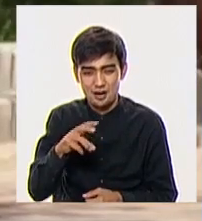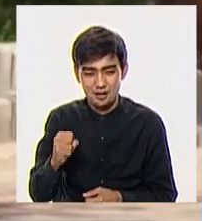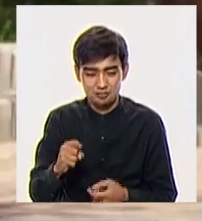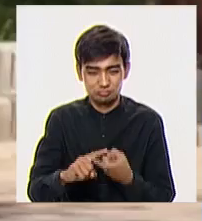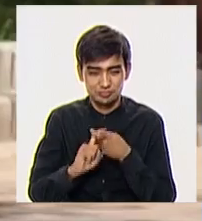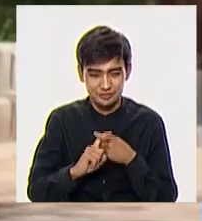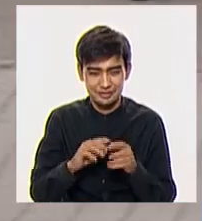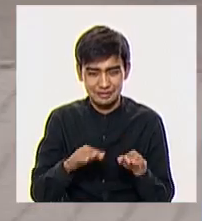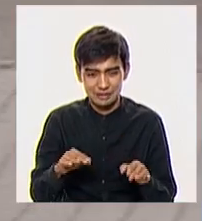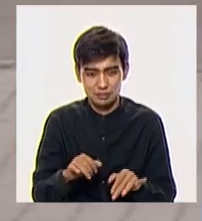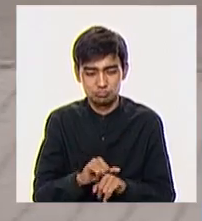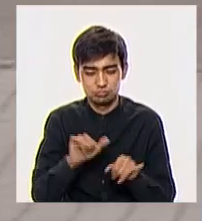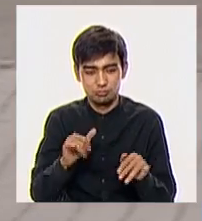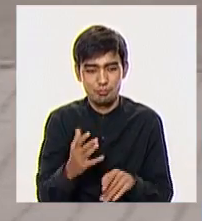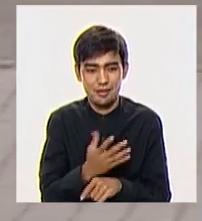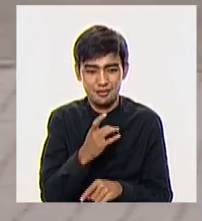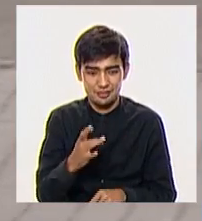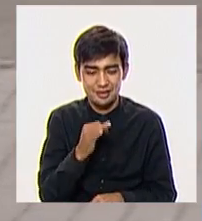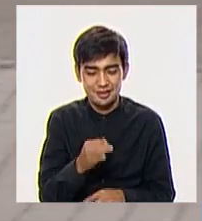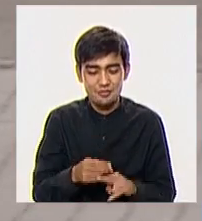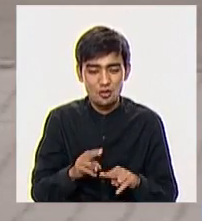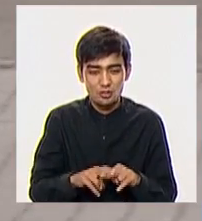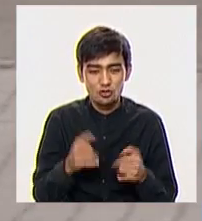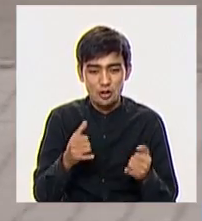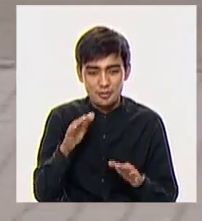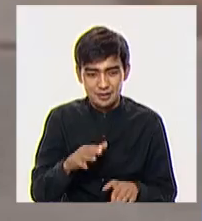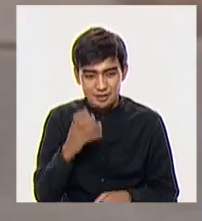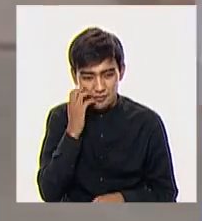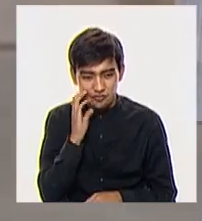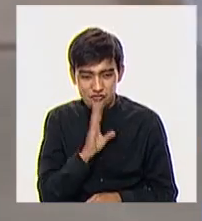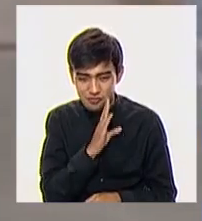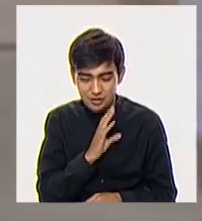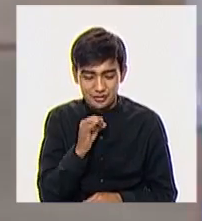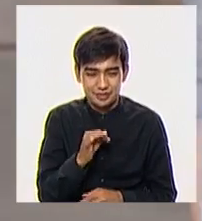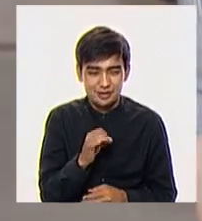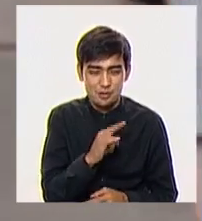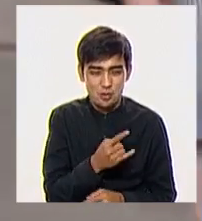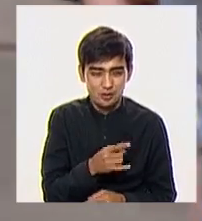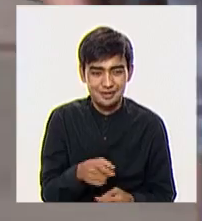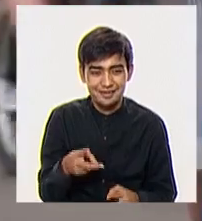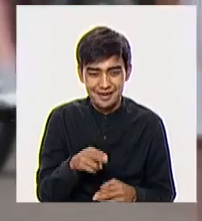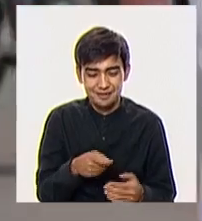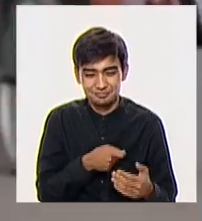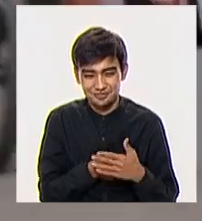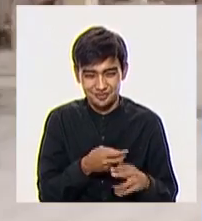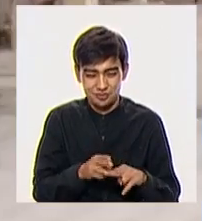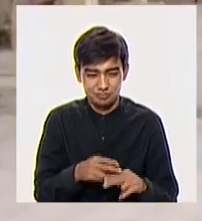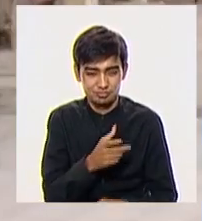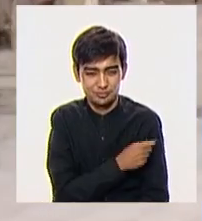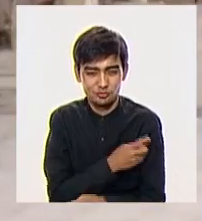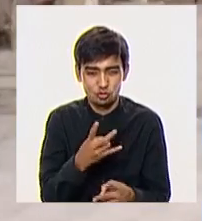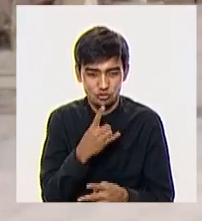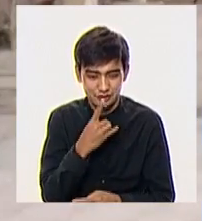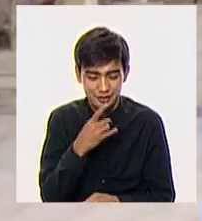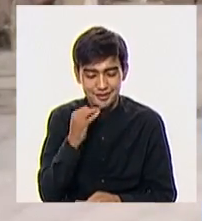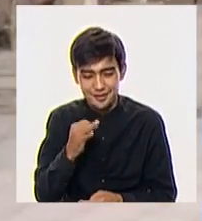балалар саны 5 есе өсіпті. Содан болар қазір жүкті әйелдермен балаларға вакцина салу жайы қоғамда қызу талқыланып жатыр. Мәселен,